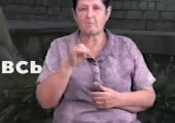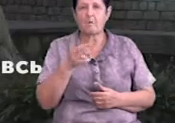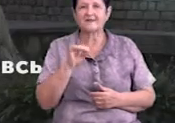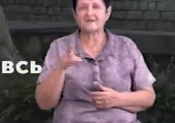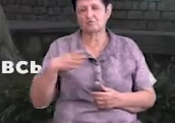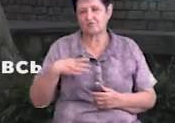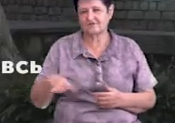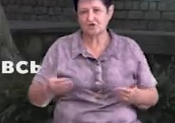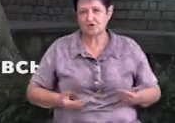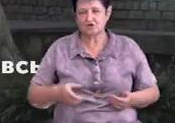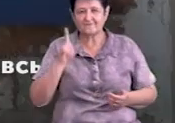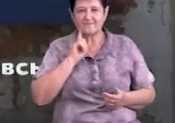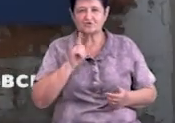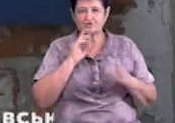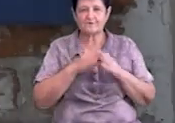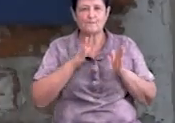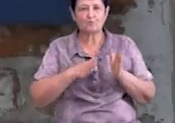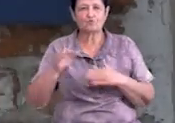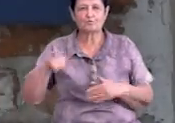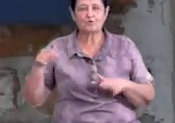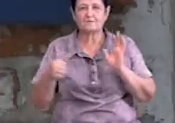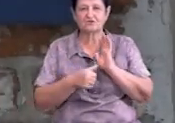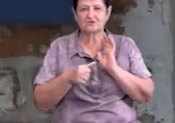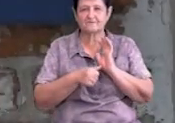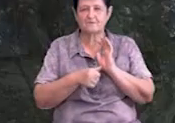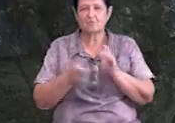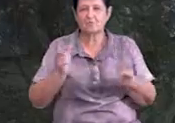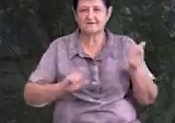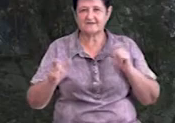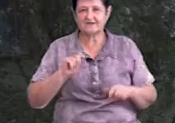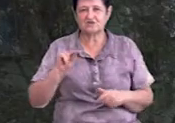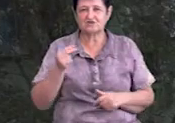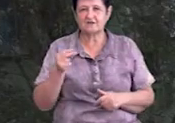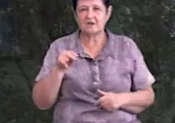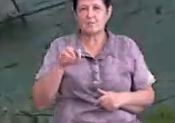жити у тимчасовому житлі – гуртожитку номер 6 Національного університету «Чернігівська